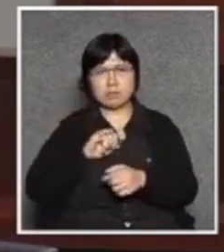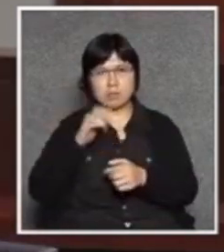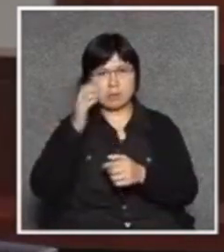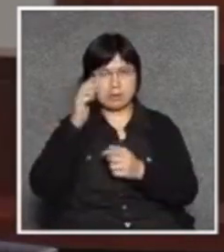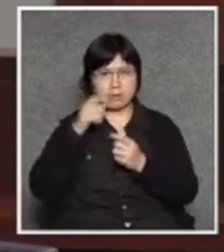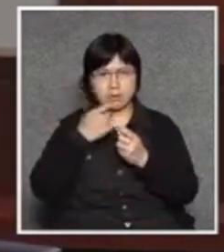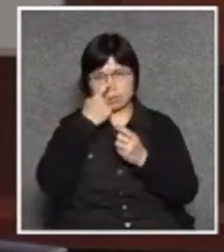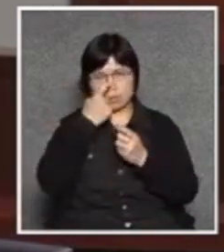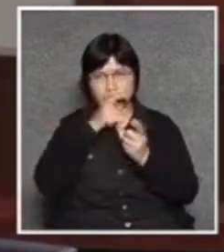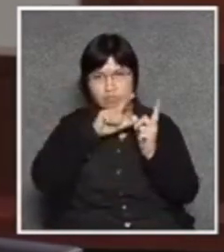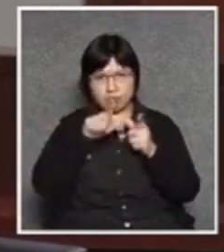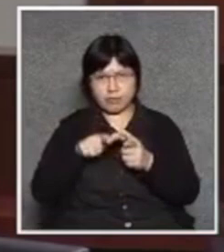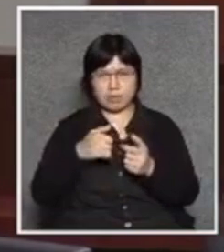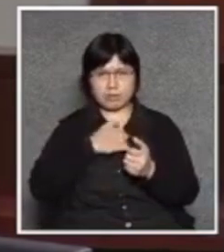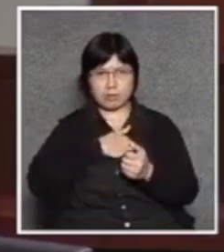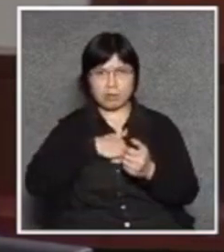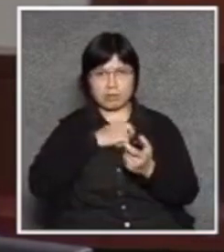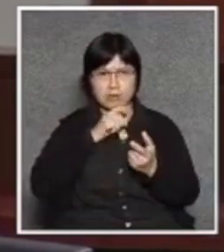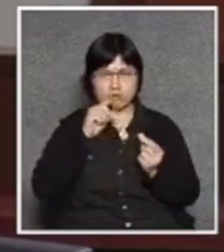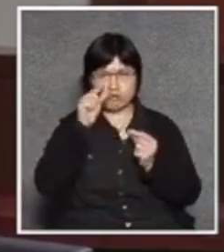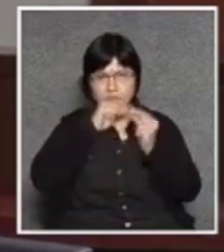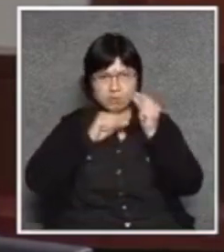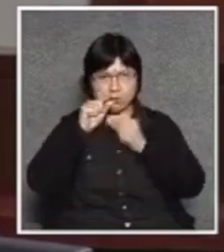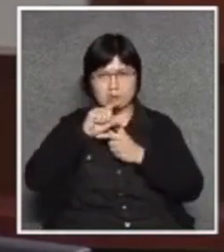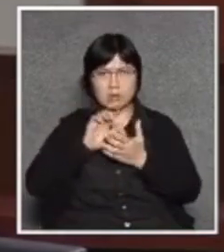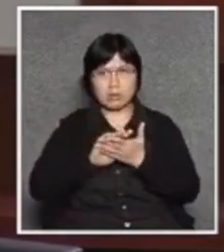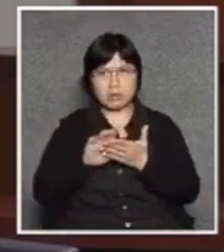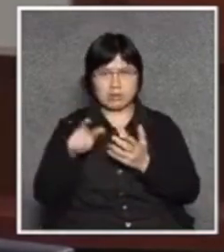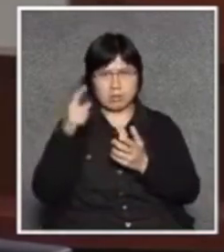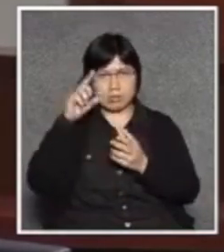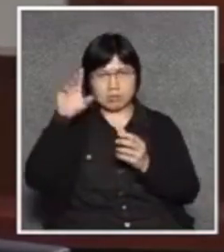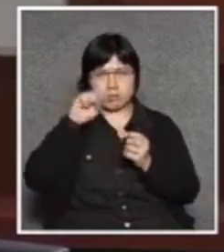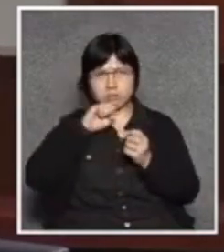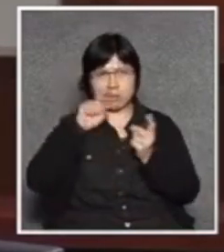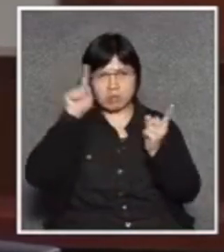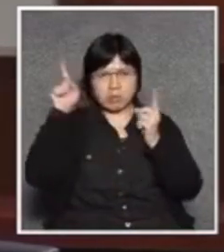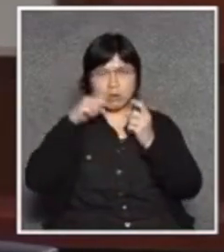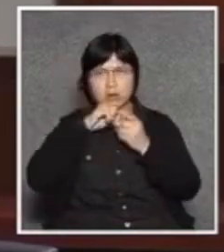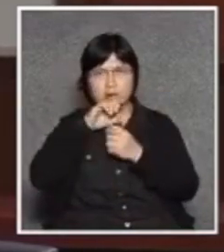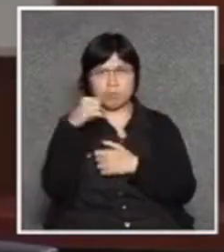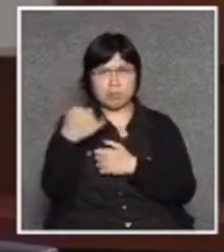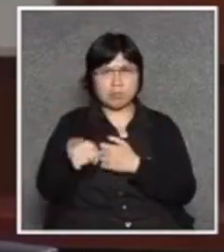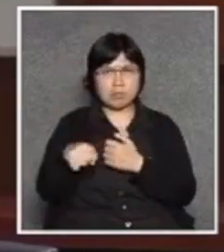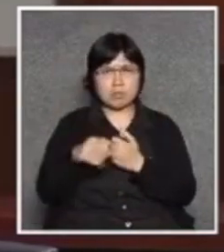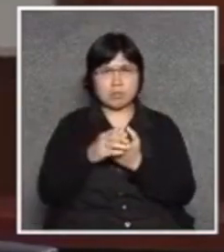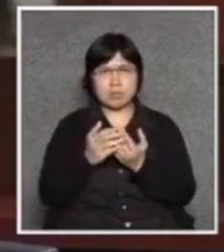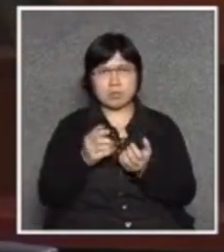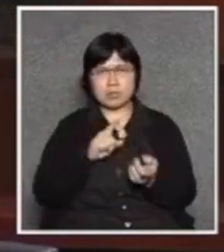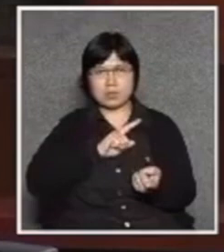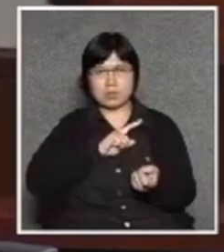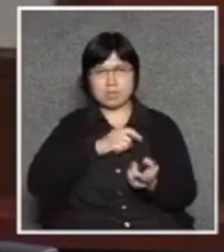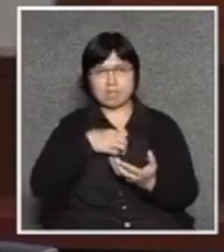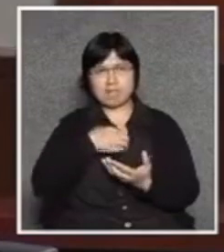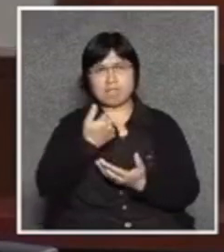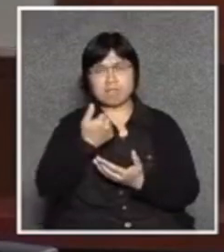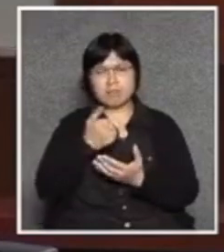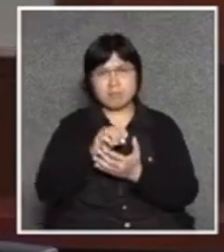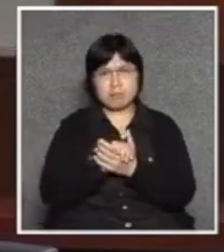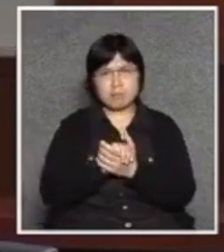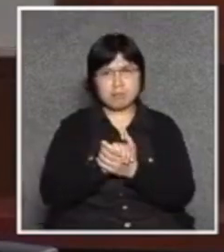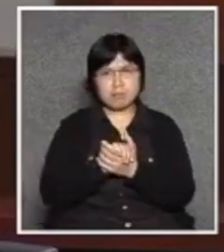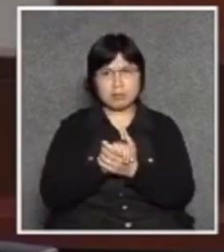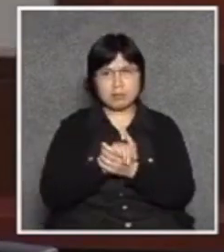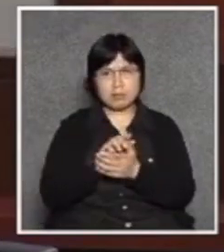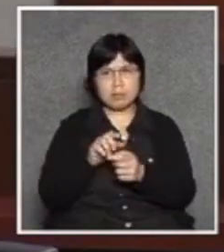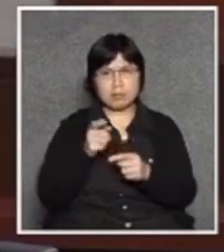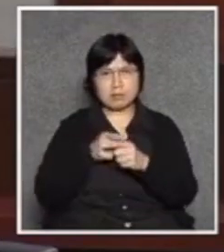疑的時候顛倒黑白，偷換概念，理屈詞窮，還要自我感覺良好，堪稱